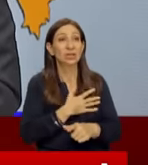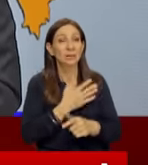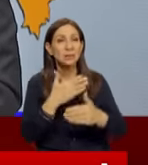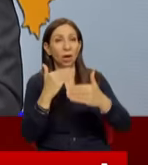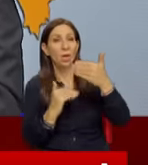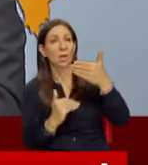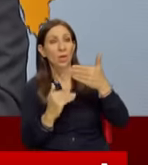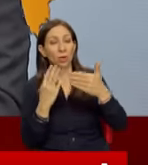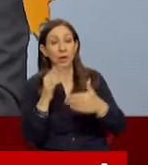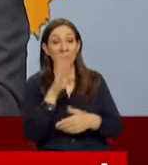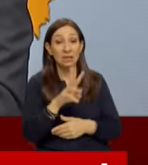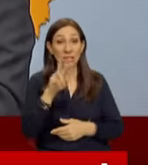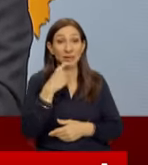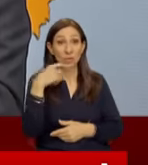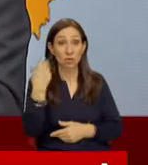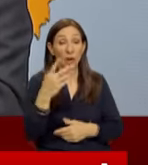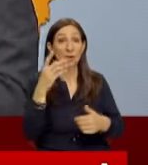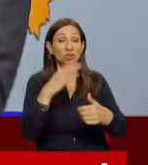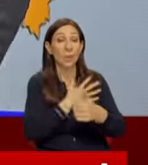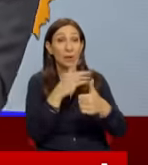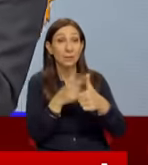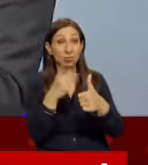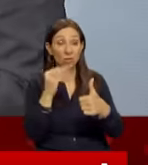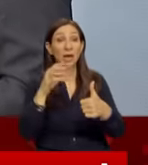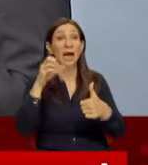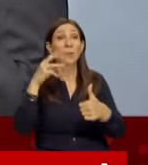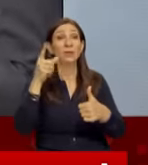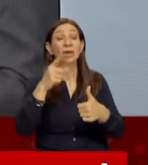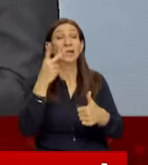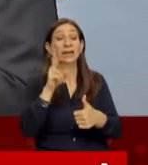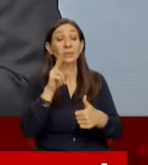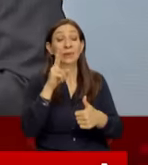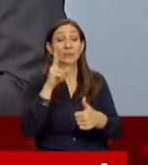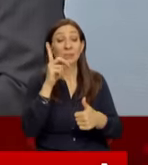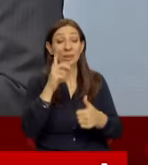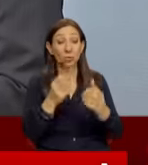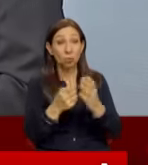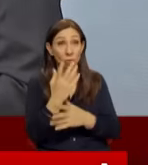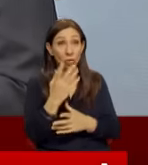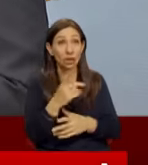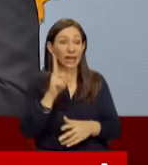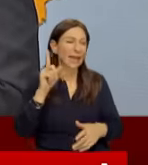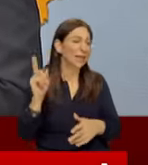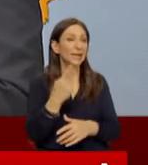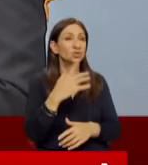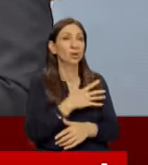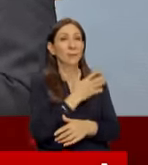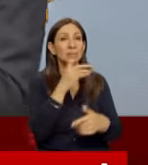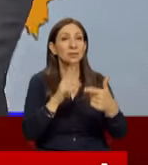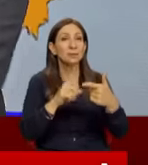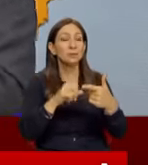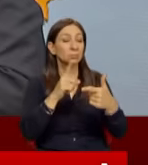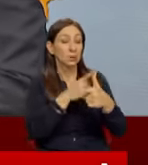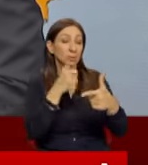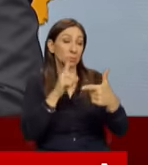gerisinde kaldı diyor. Evet, 47 yıl sonra CHP birinci oldu ama AK Parti'nin tarihinde 2001'de kuruldu AK Parti. İlk kez CHP'nin gerisinde kaldı